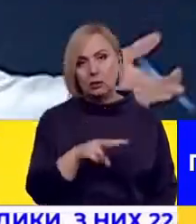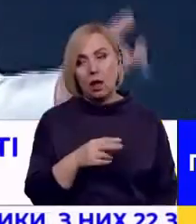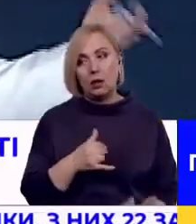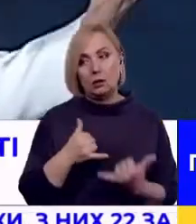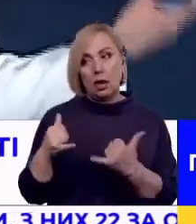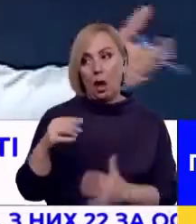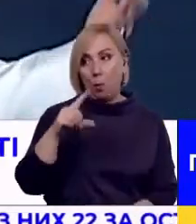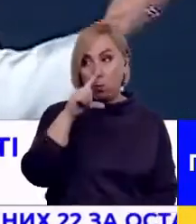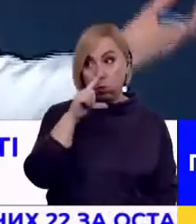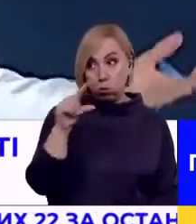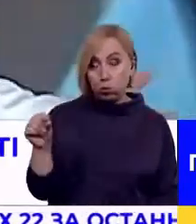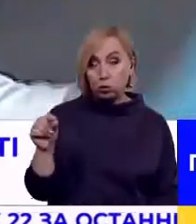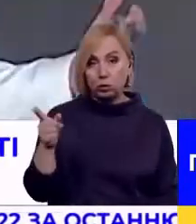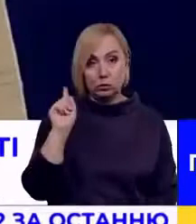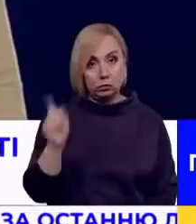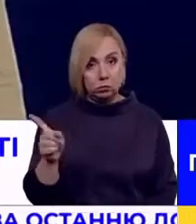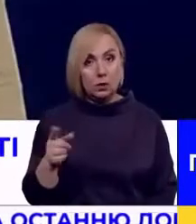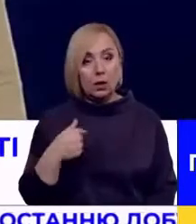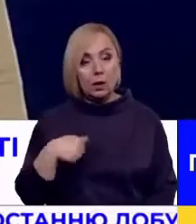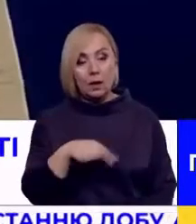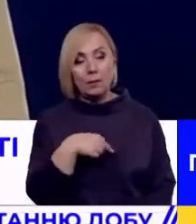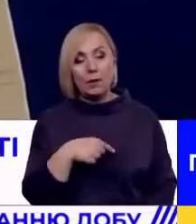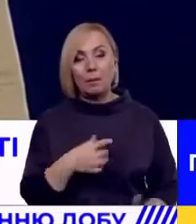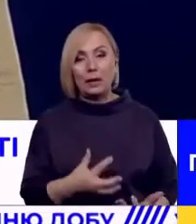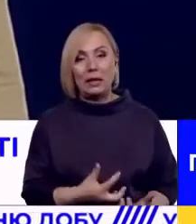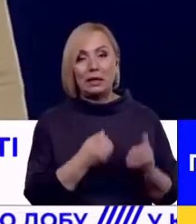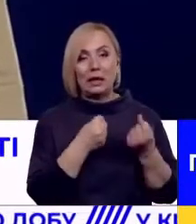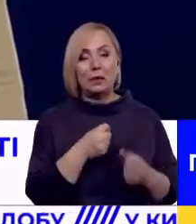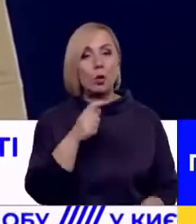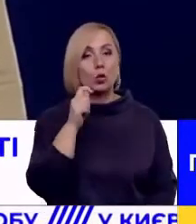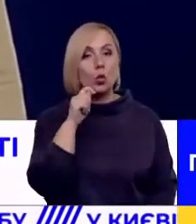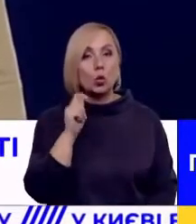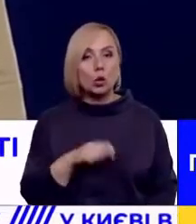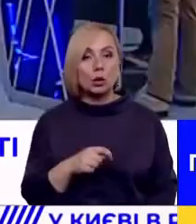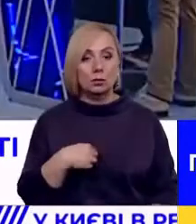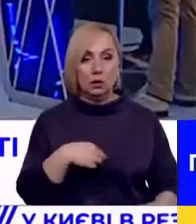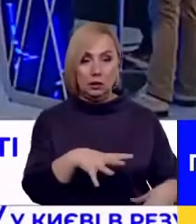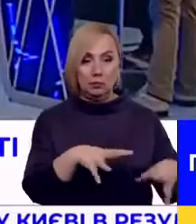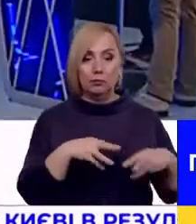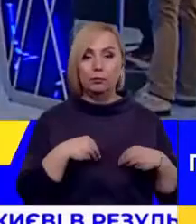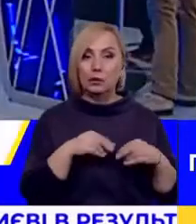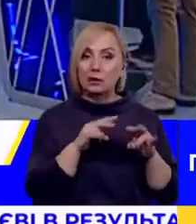будемо в Україну, що ми будемо підтримувати Україну, ми з нею залишаємось.